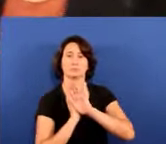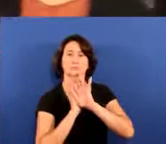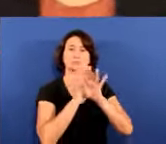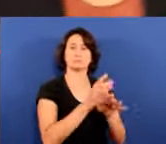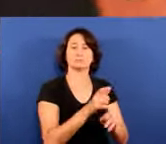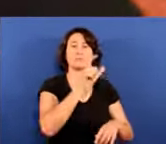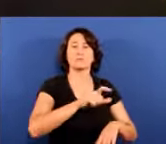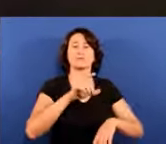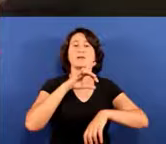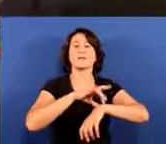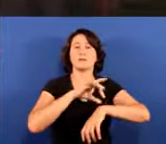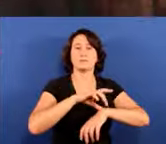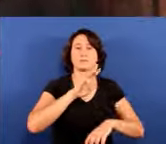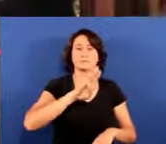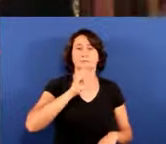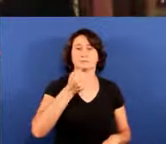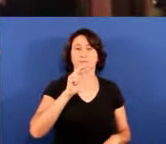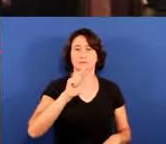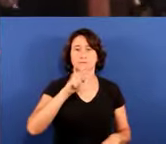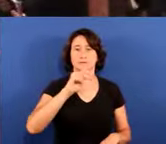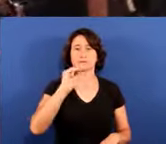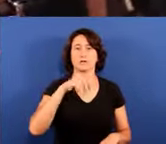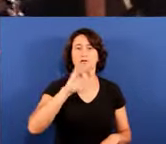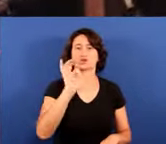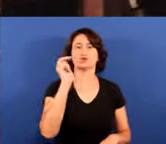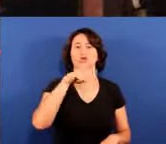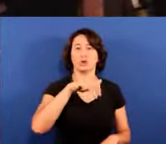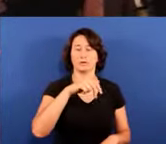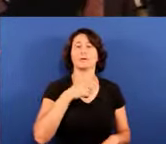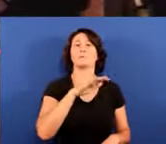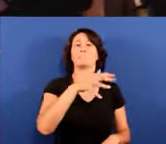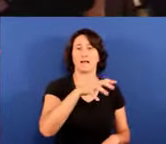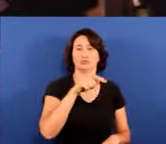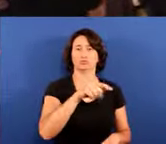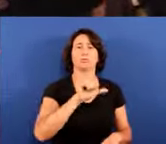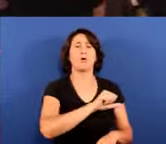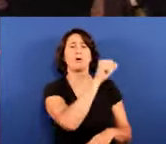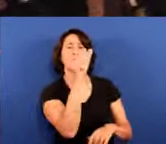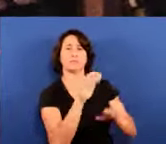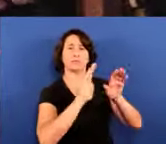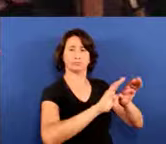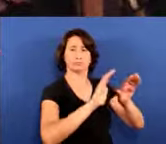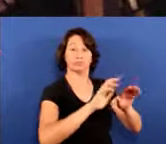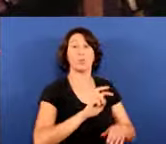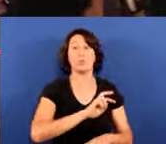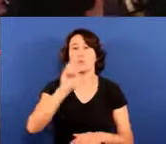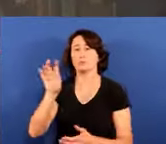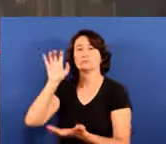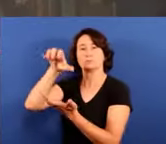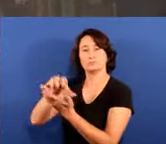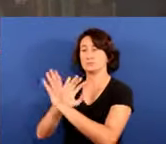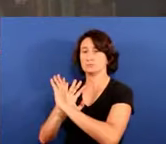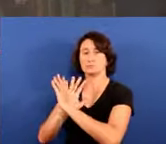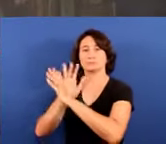Bizkaiko udaletan administrazio elektronikoa ezartzeko helburu duena. Dagoeneko udal ugaritan sortuta ezarri diren tresna